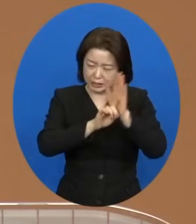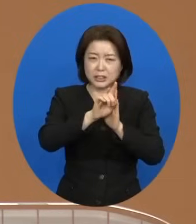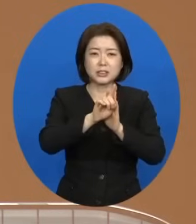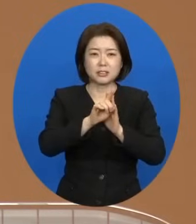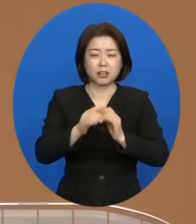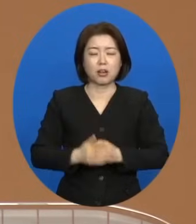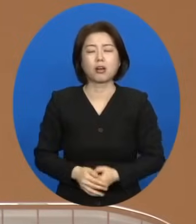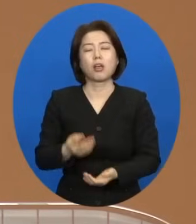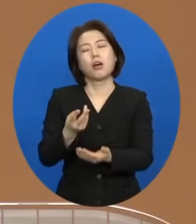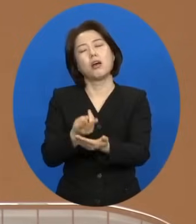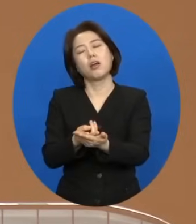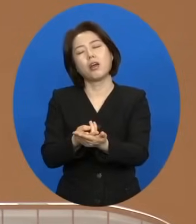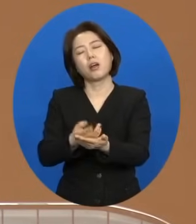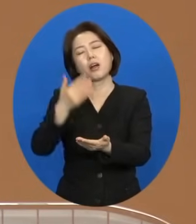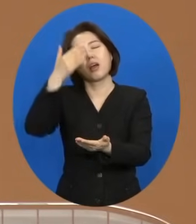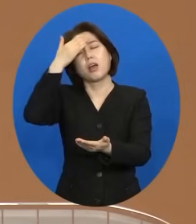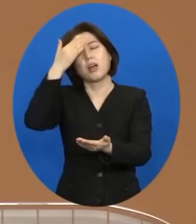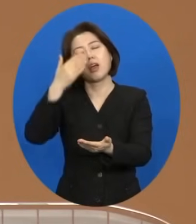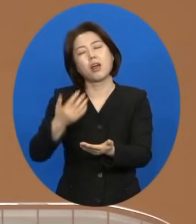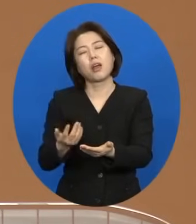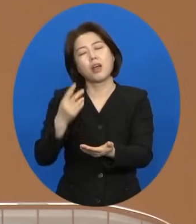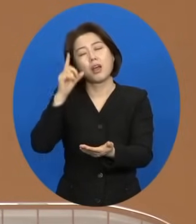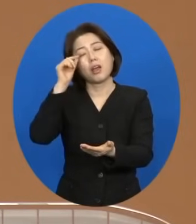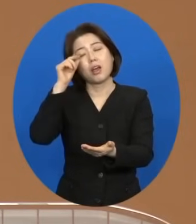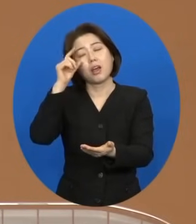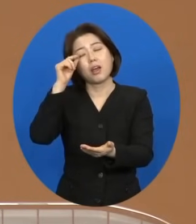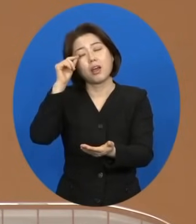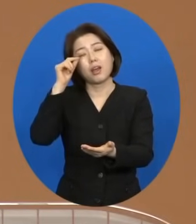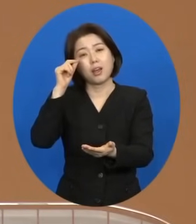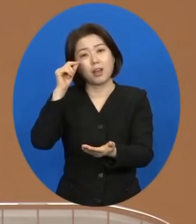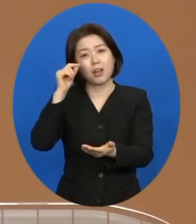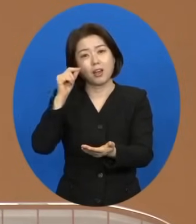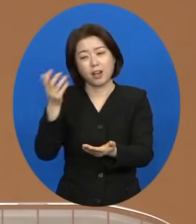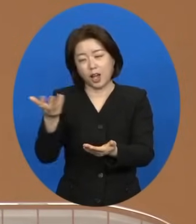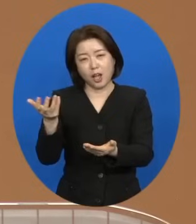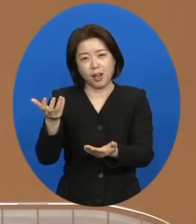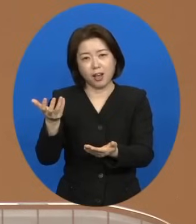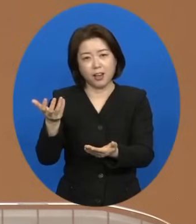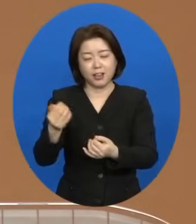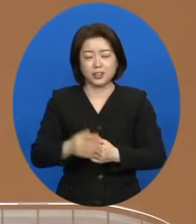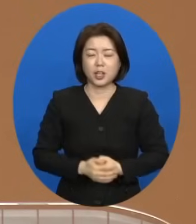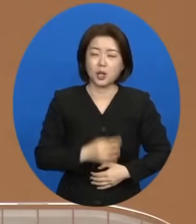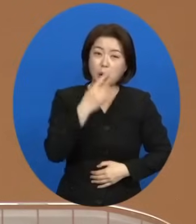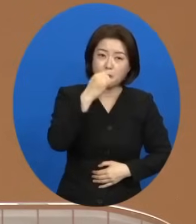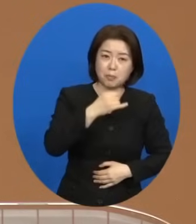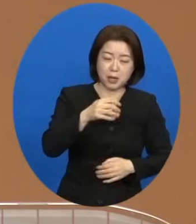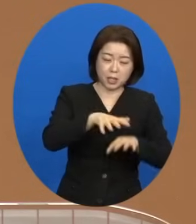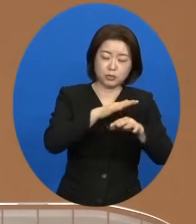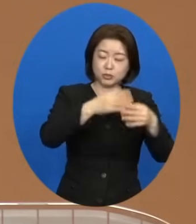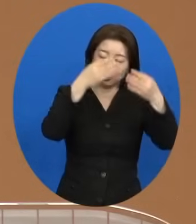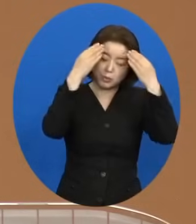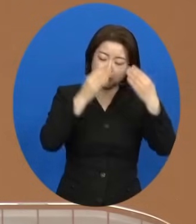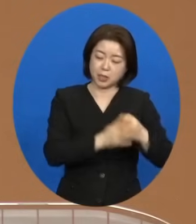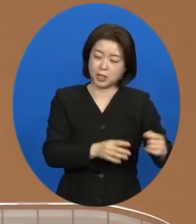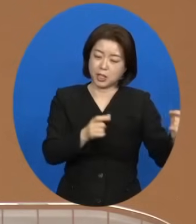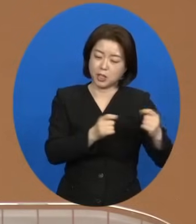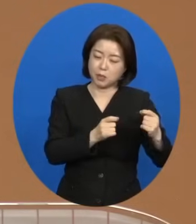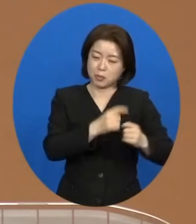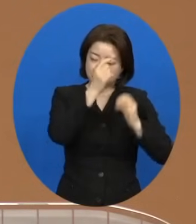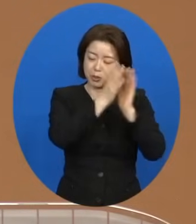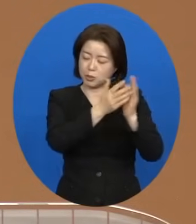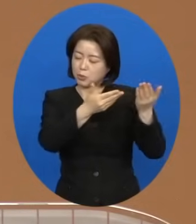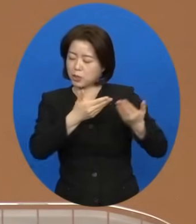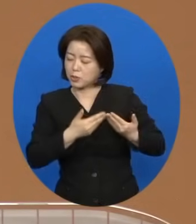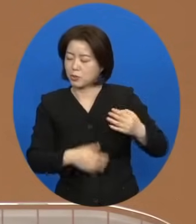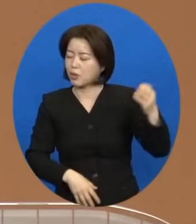었는데 너무 열이 나니까 잠도 안 와요 그냥 눈만 감고 있었어요 어머니가 수건을 올려 주시고 제 옆에서 기도해 주시는